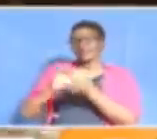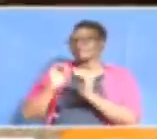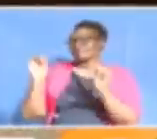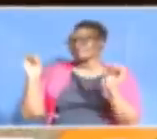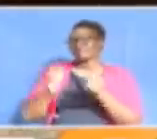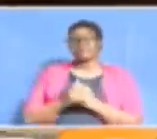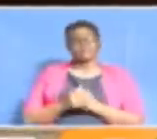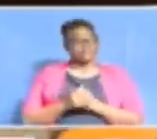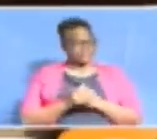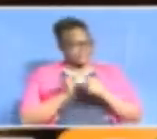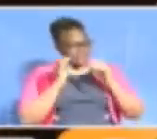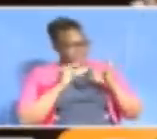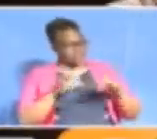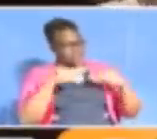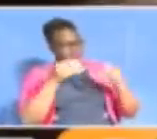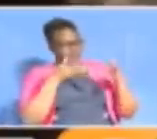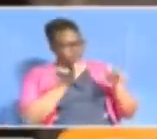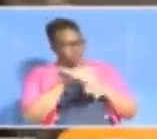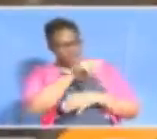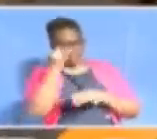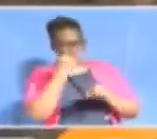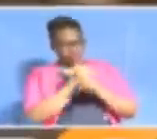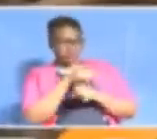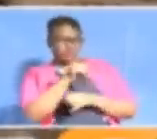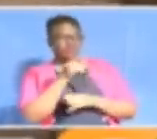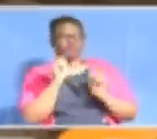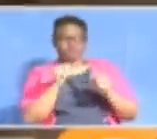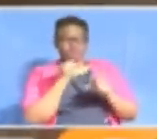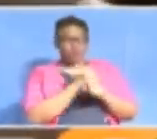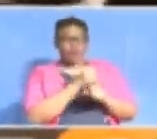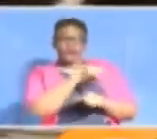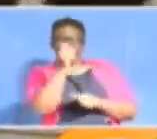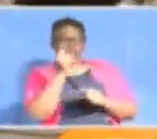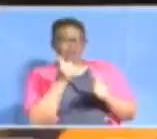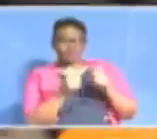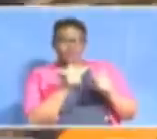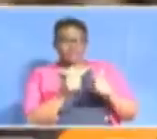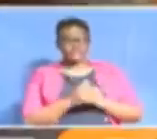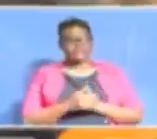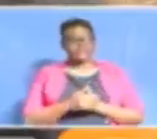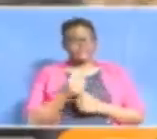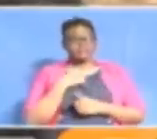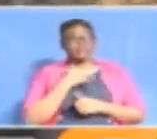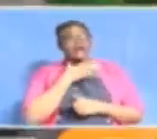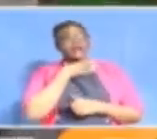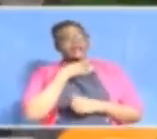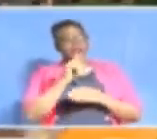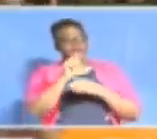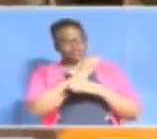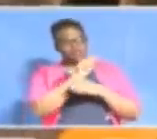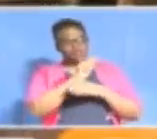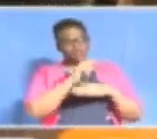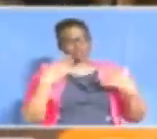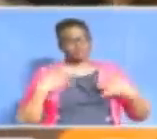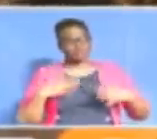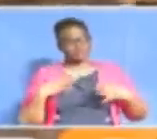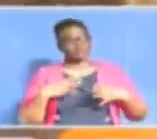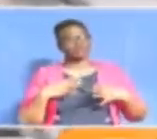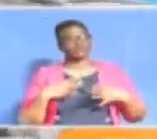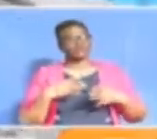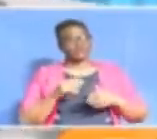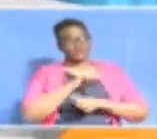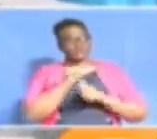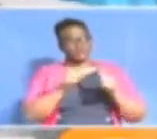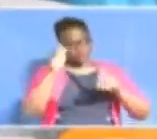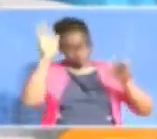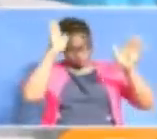utapatiwa fursa ya kuchagua kazi nyingine, ni kazi gani ambayo ungependa kufanya? Mimi ningependa kutrain watu maneno ya matandiko ya punda. Punda